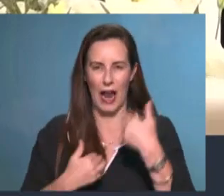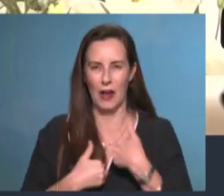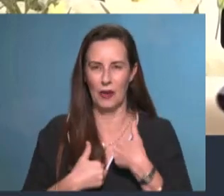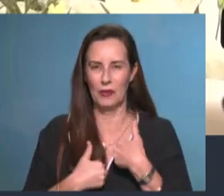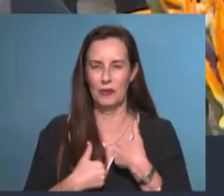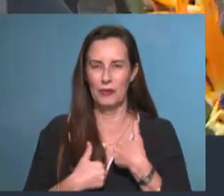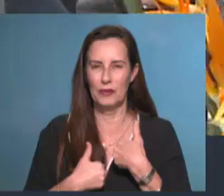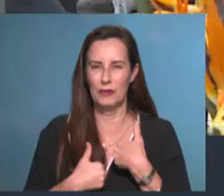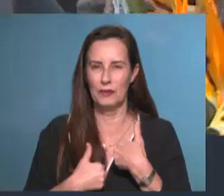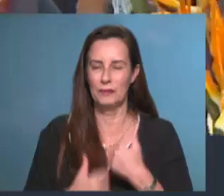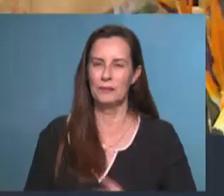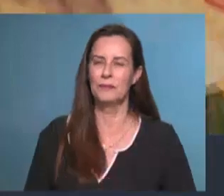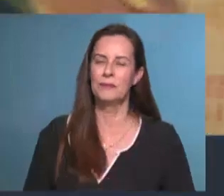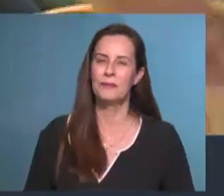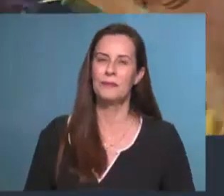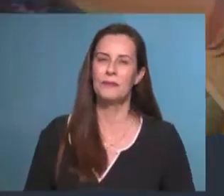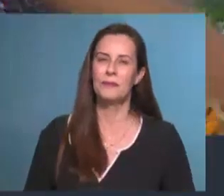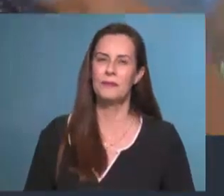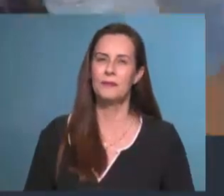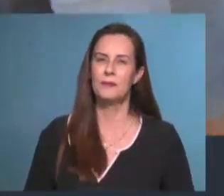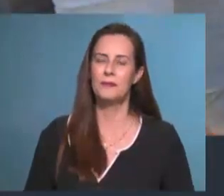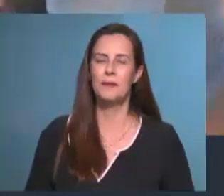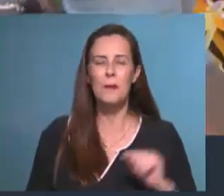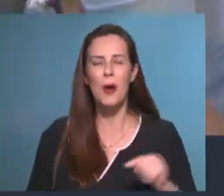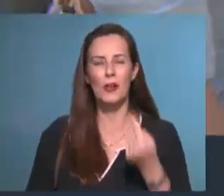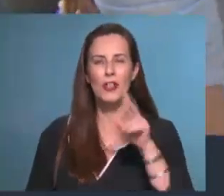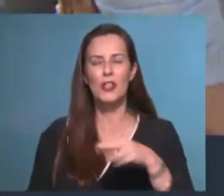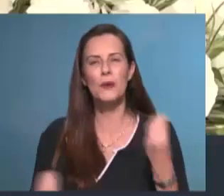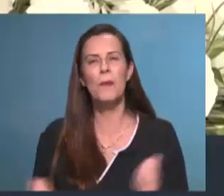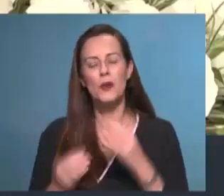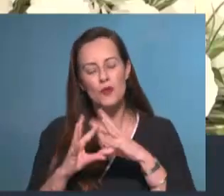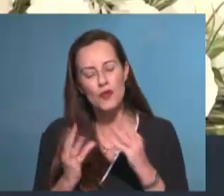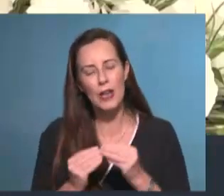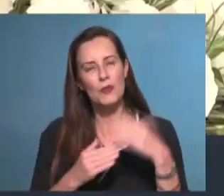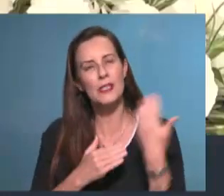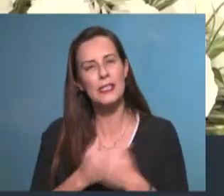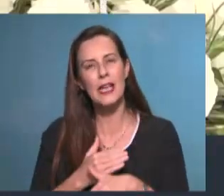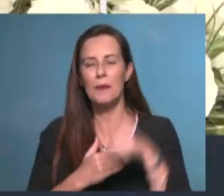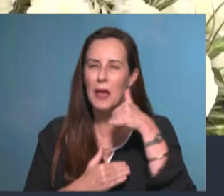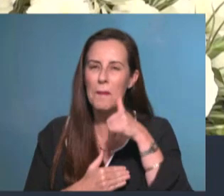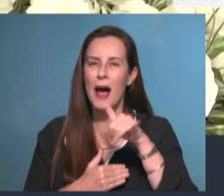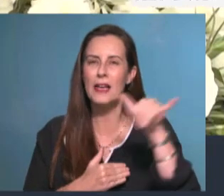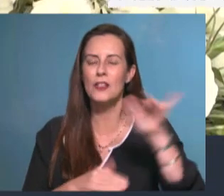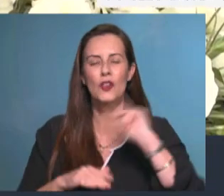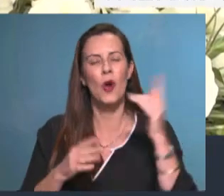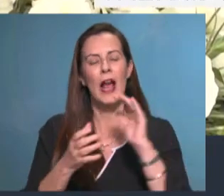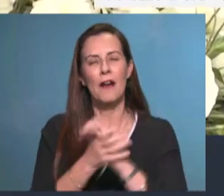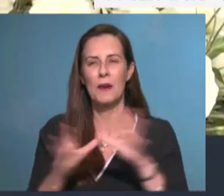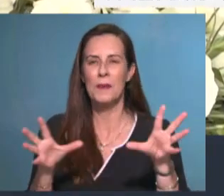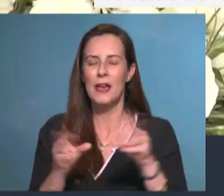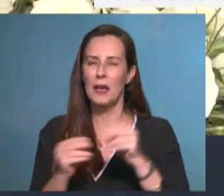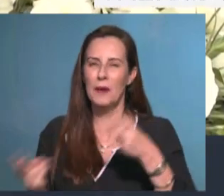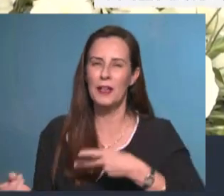האור היא אתם. בכל זאת יש משהו שלם בעובדה שסיימת את המסע שלך כשכל החברים איתך בבית